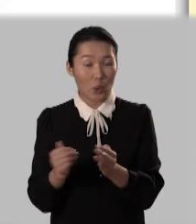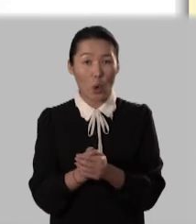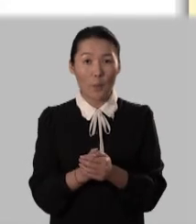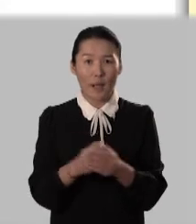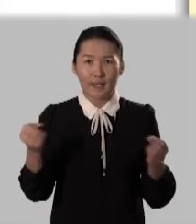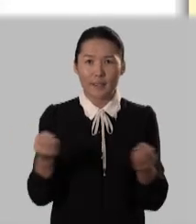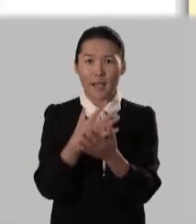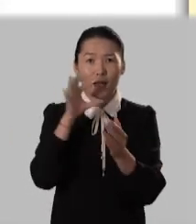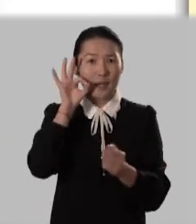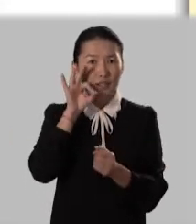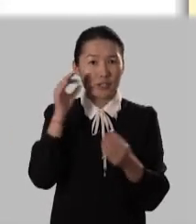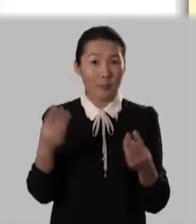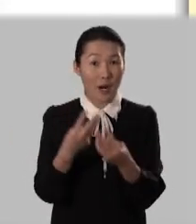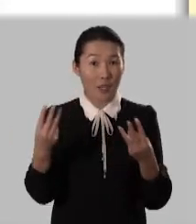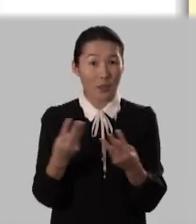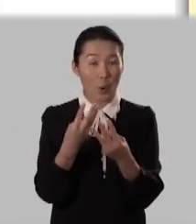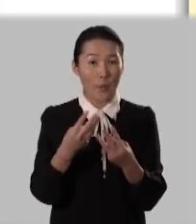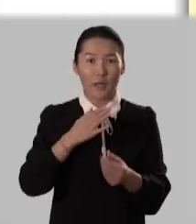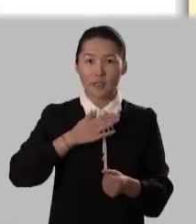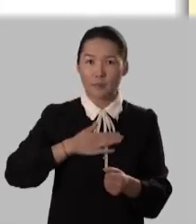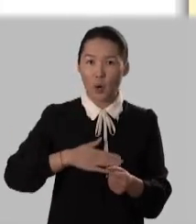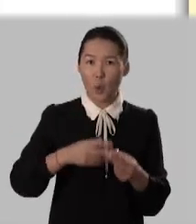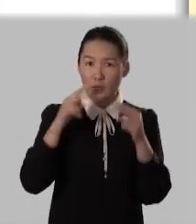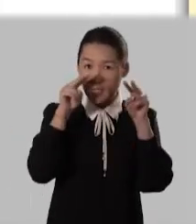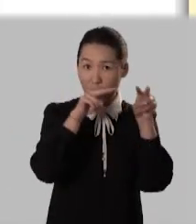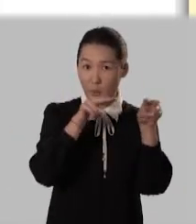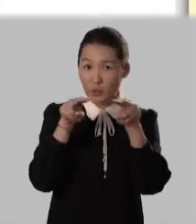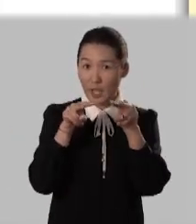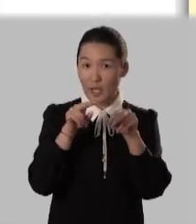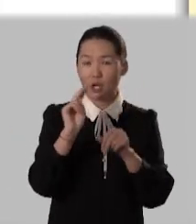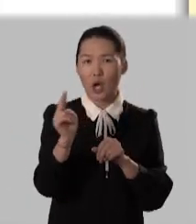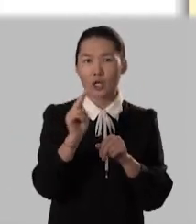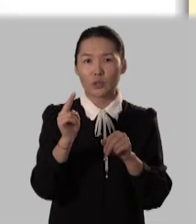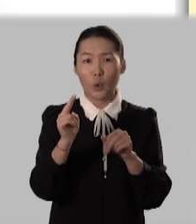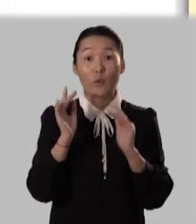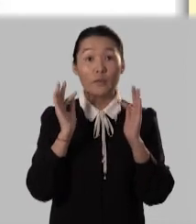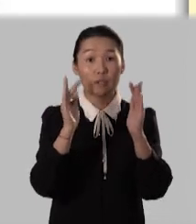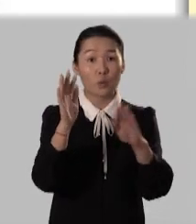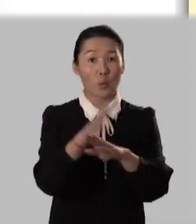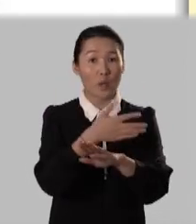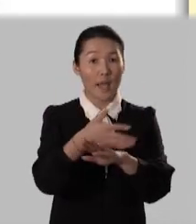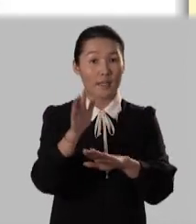огоньком и спокойно наблюдает кто в ее лесу гуляет